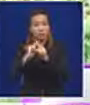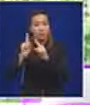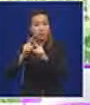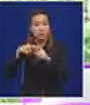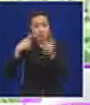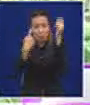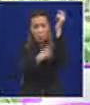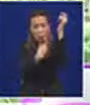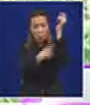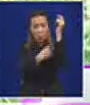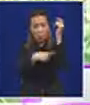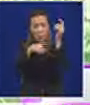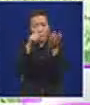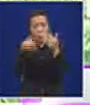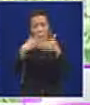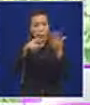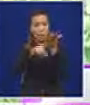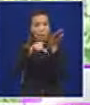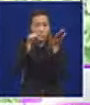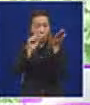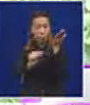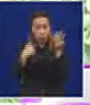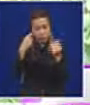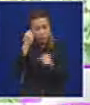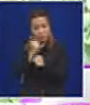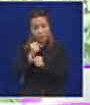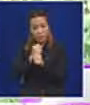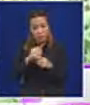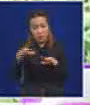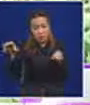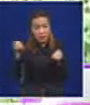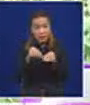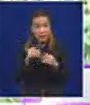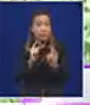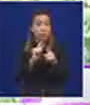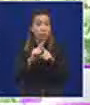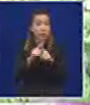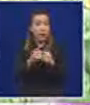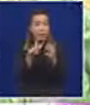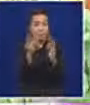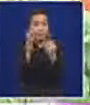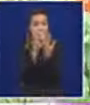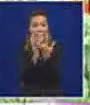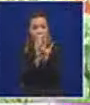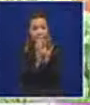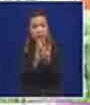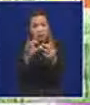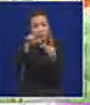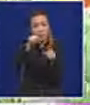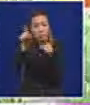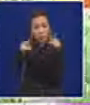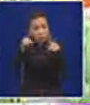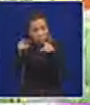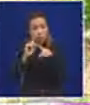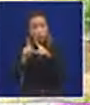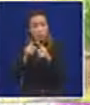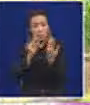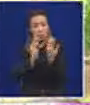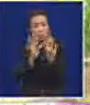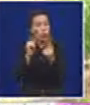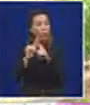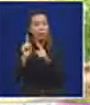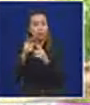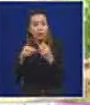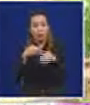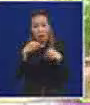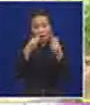กต่ำทำให้เกษตรกรหลายรายหันมาปลูกพืชผักระยะสั้นเช่นคะน้าผักบุ้งบวบเพื่อสร้างรายได้ให้แก่ครัวเรือน